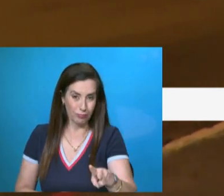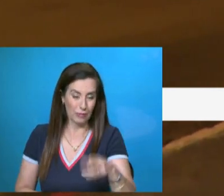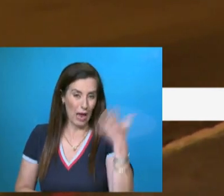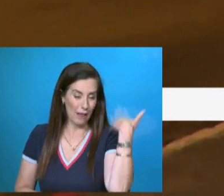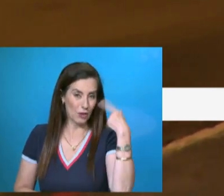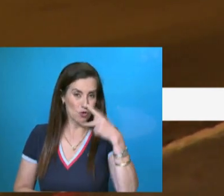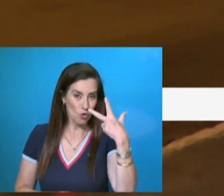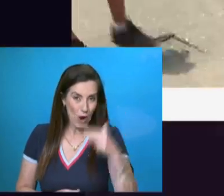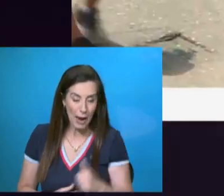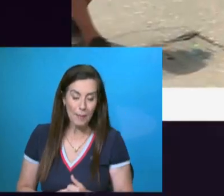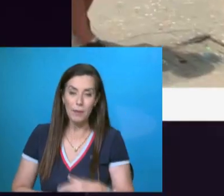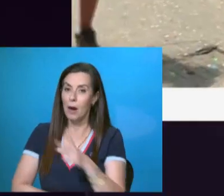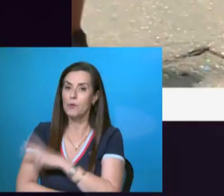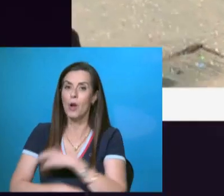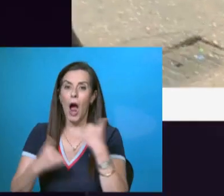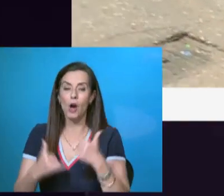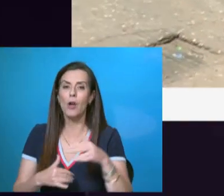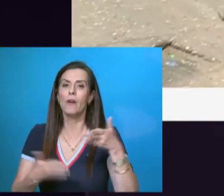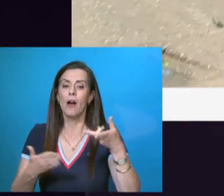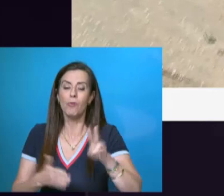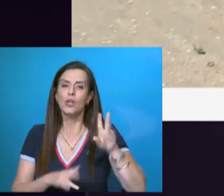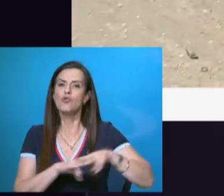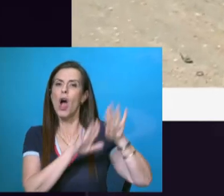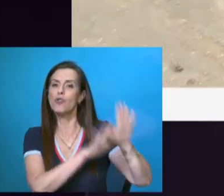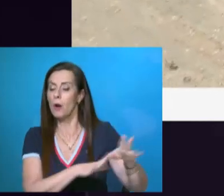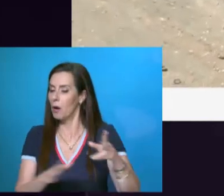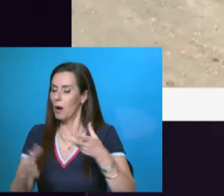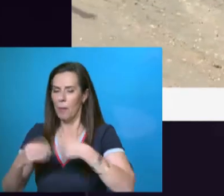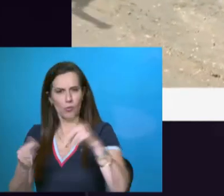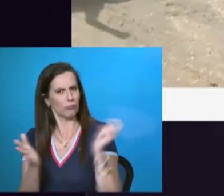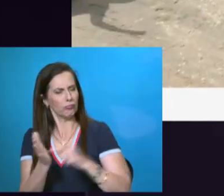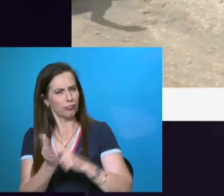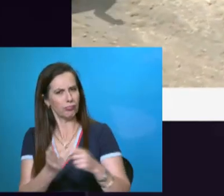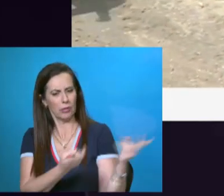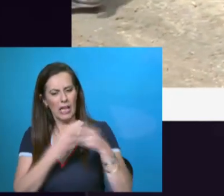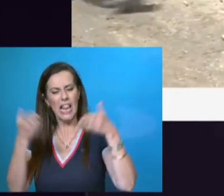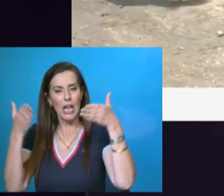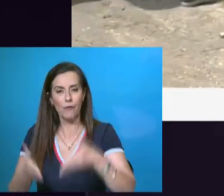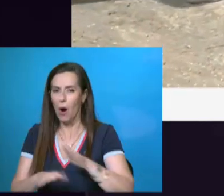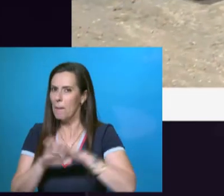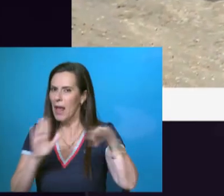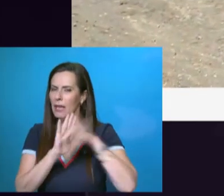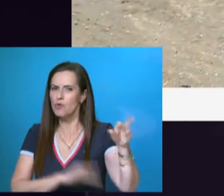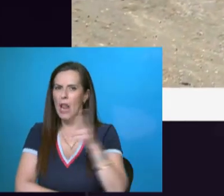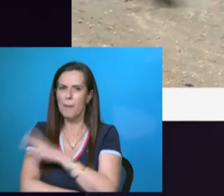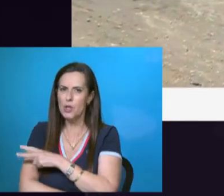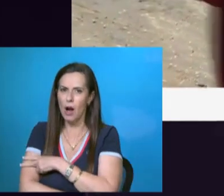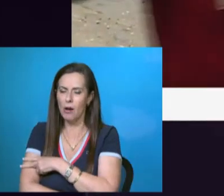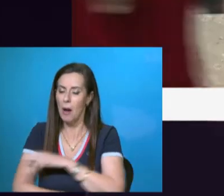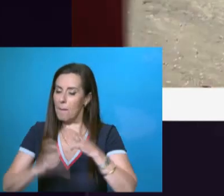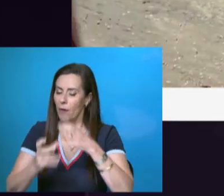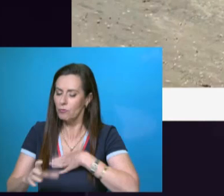3 ימים. במשטרה כרגע מחזיקים את גופתו, במשפחה דורשים לקבור אותו בלי התנאים של המשטרה, בכפר